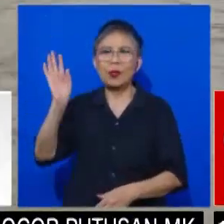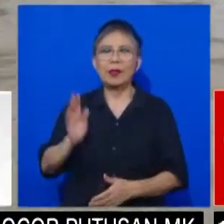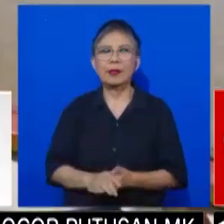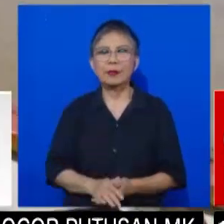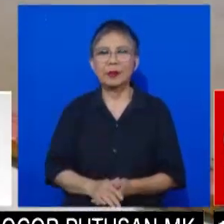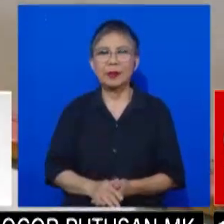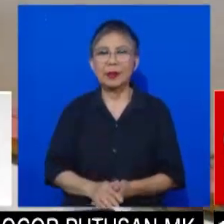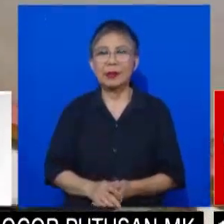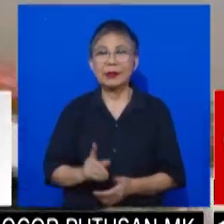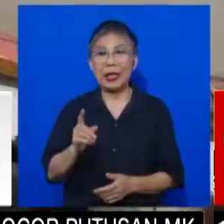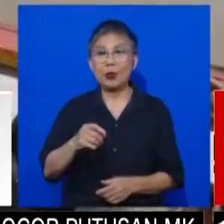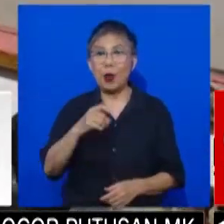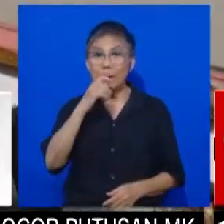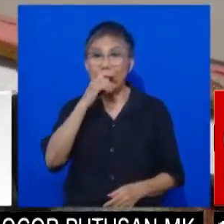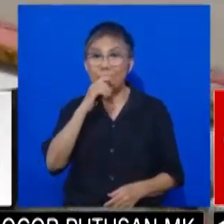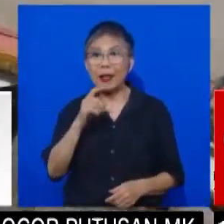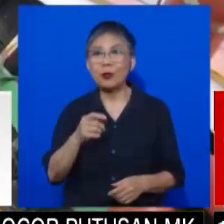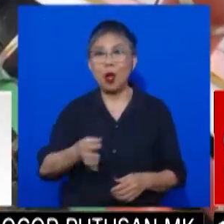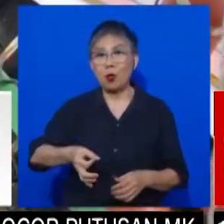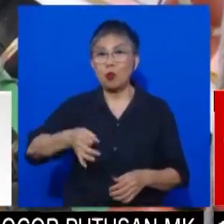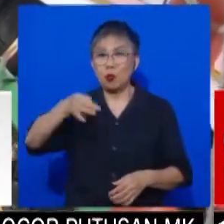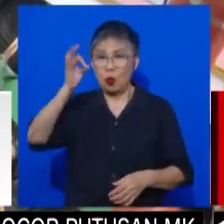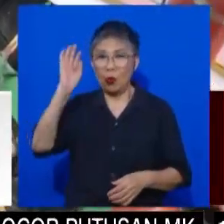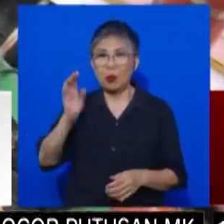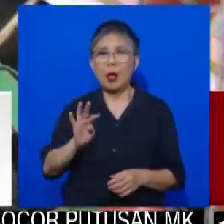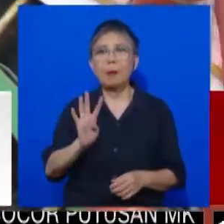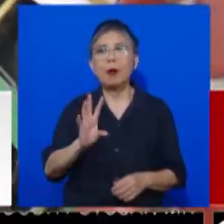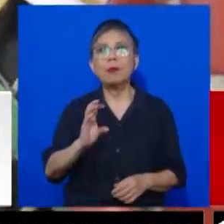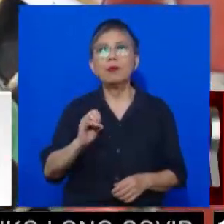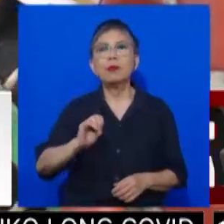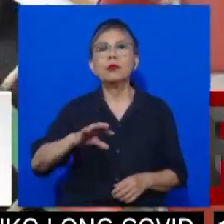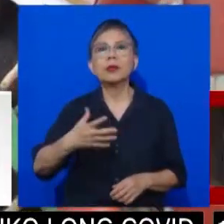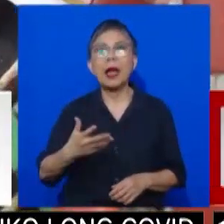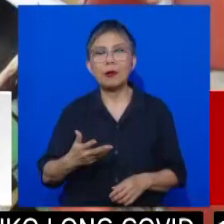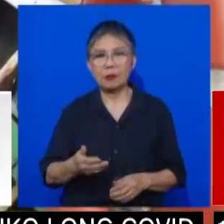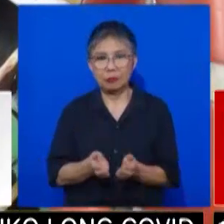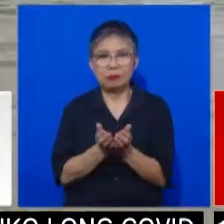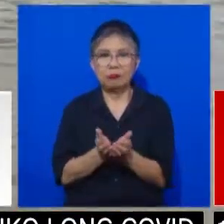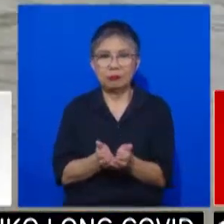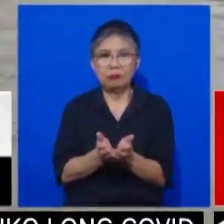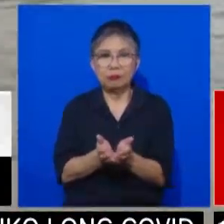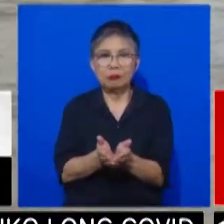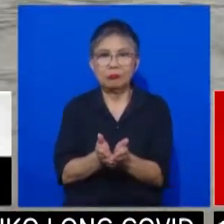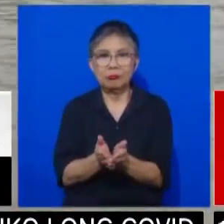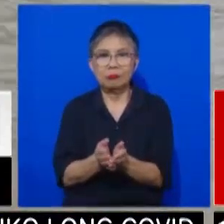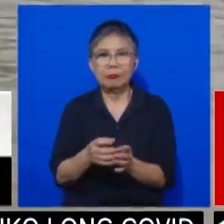satu tukang perahu, Yusuf Muhammad misalnya, sudah 40 tahun menjadi penarik ketek.